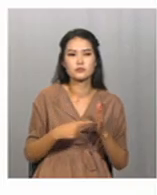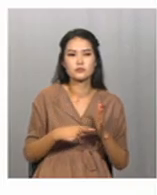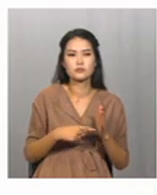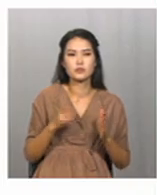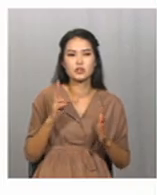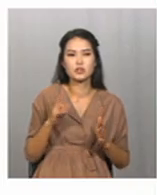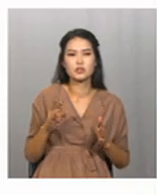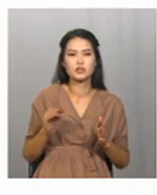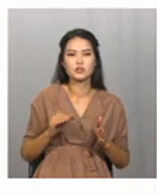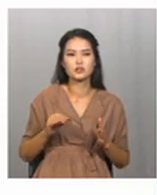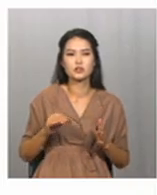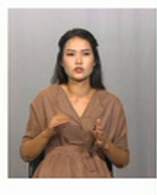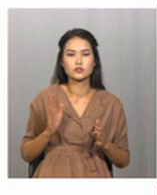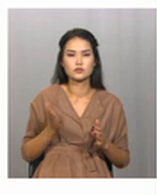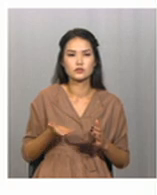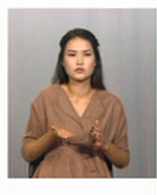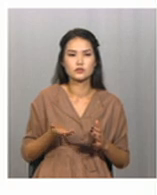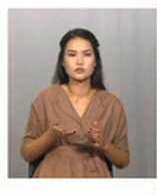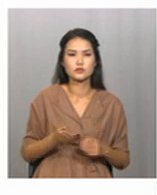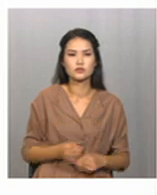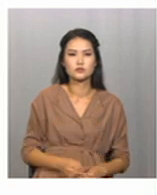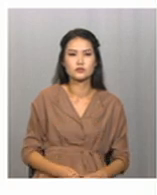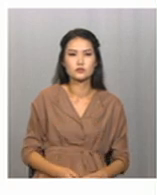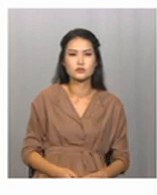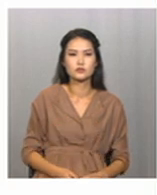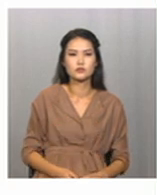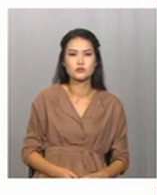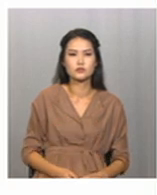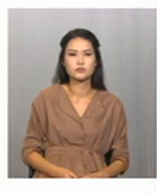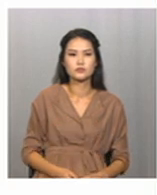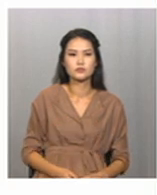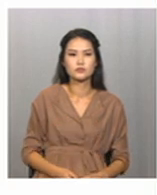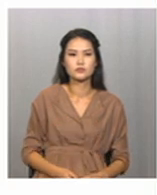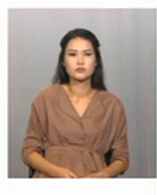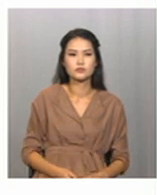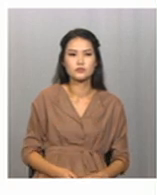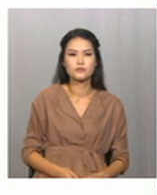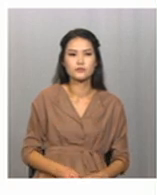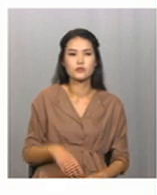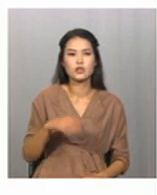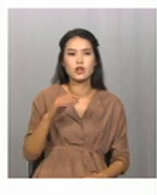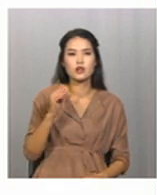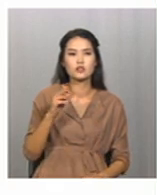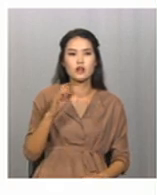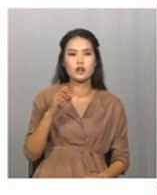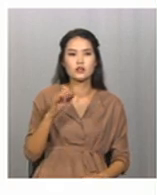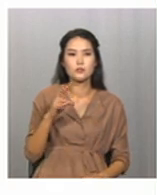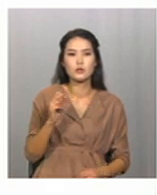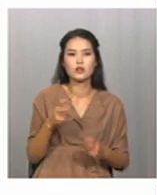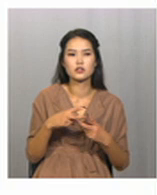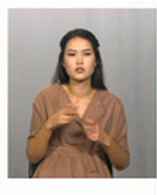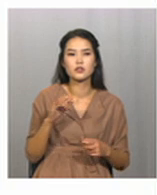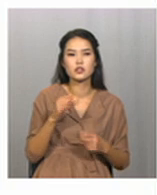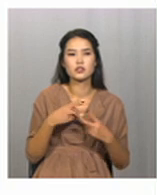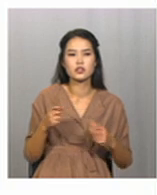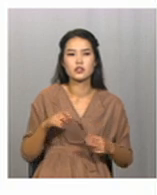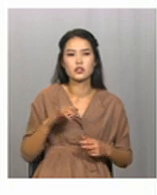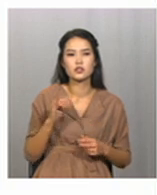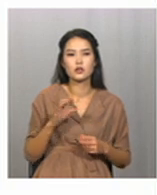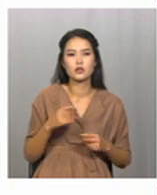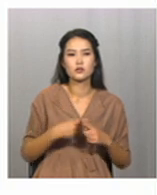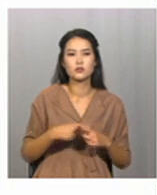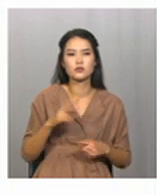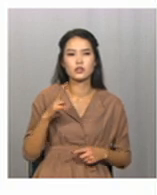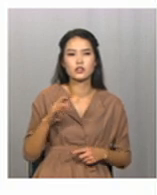болады минус 1 бөлінген k, яғни жанаманың бұрыштық коэффициентіне. Бұдан жанаманың теңдеуі y тең y